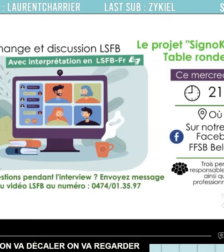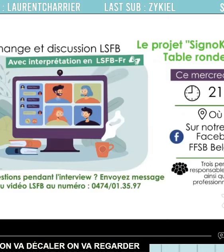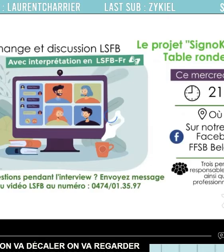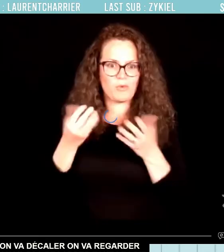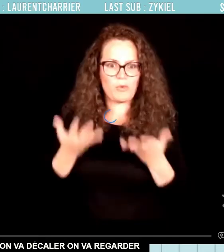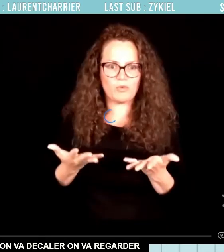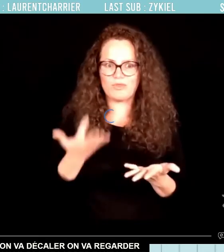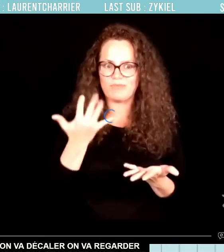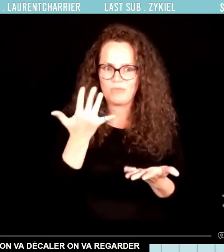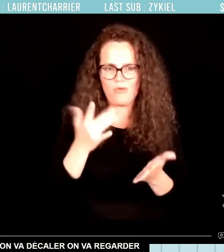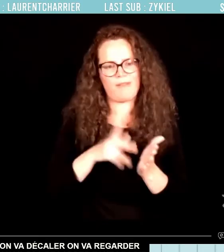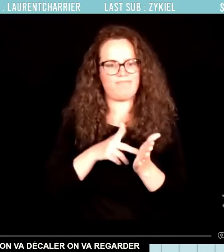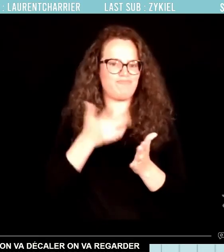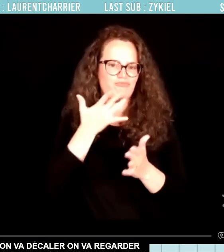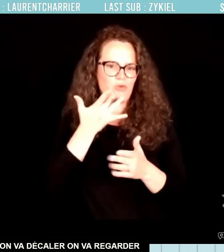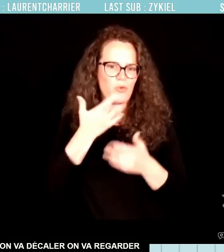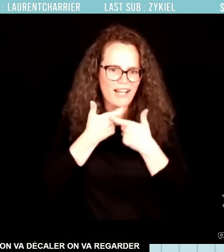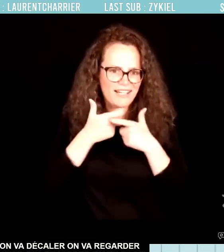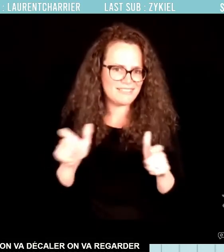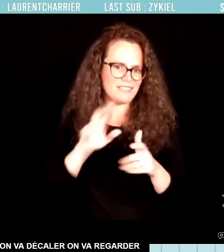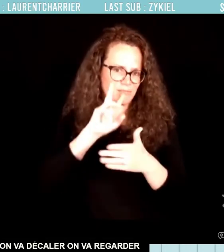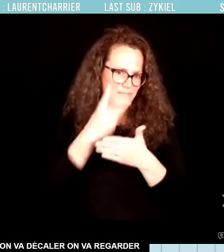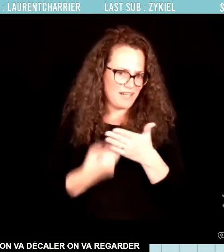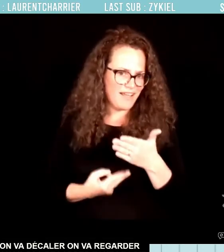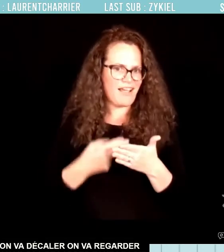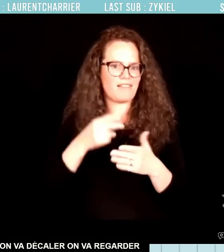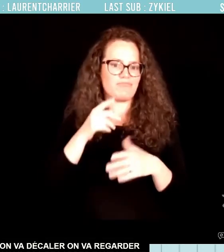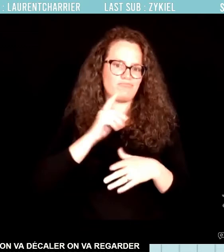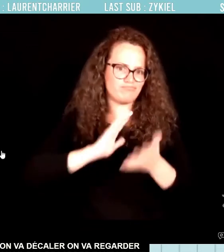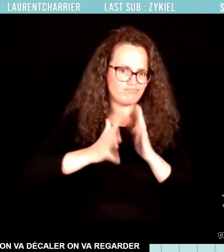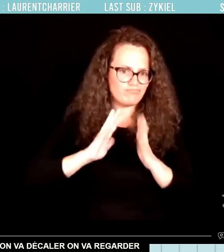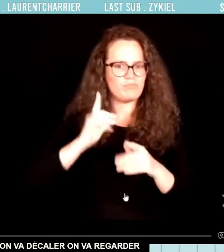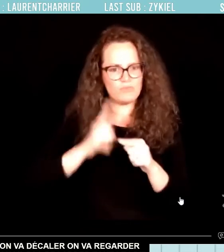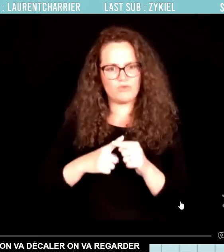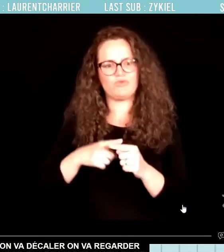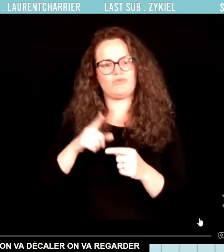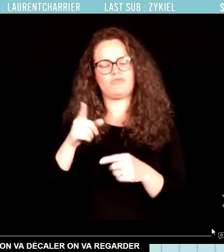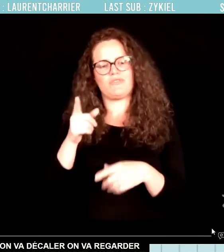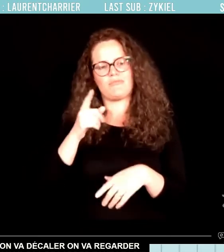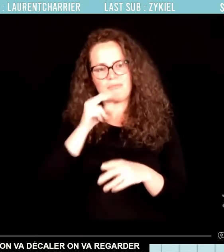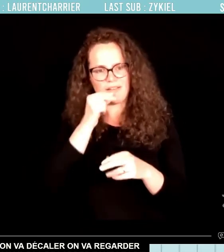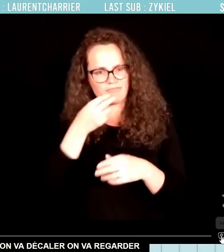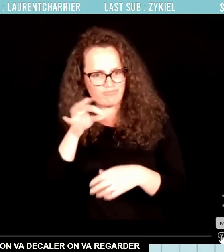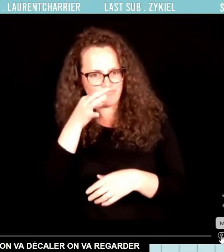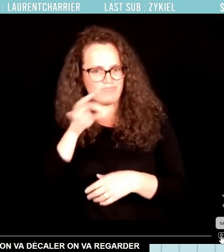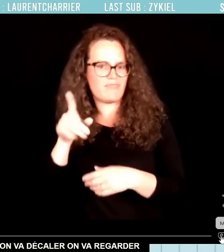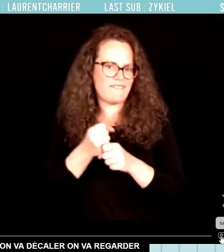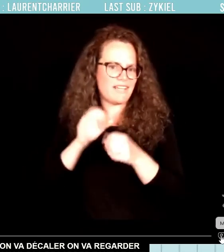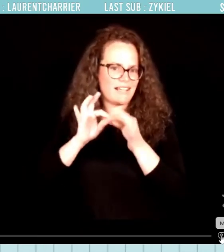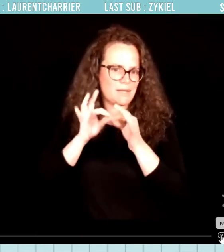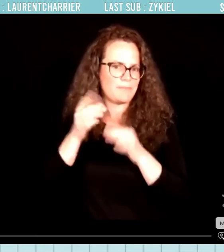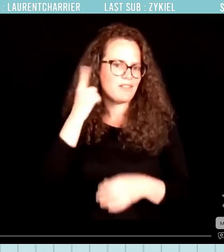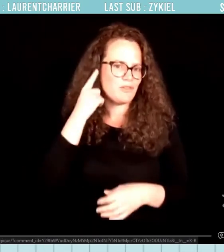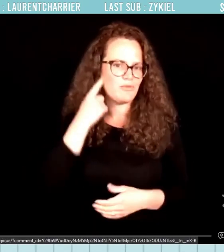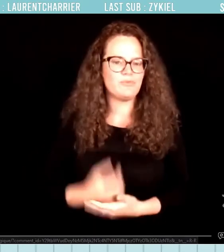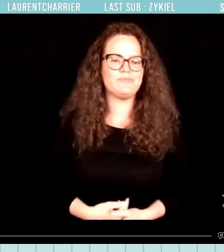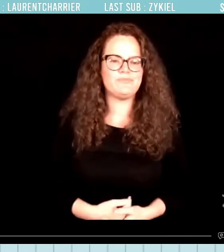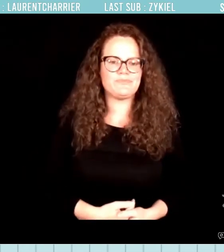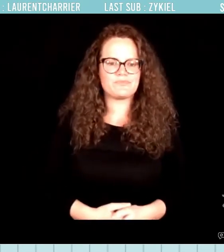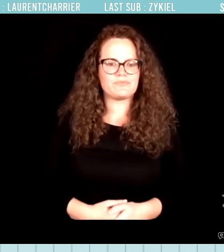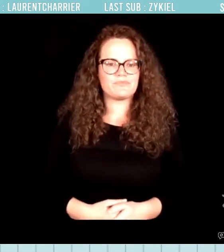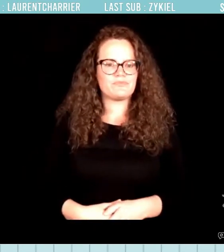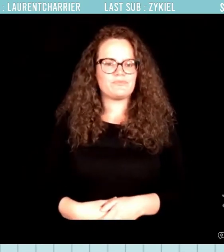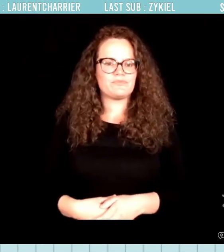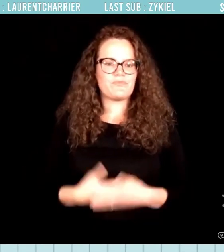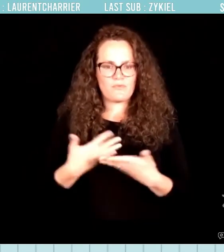Ça dure 1h40. Facebook Lab devait avoir lieu hier. Ça n'a pas été possible, donc nous avons préféré le